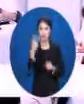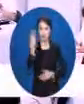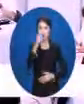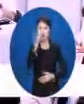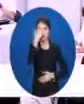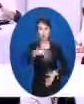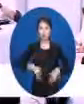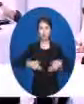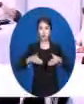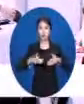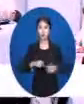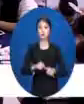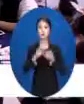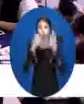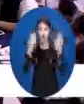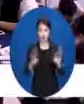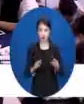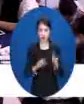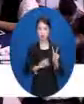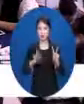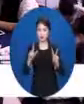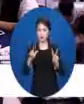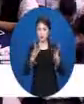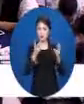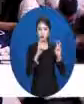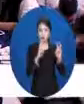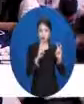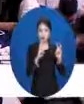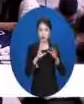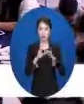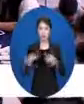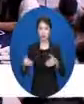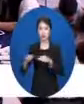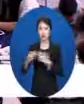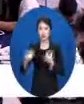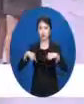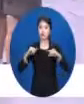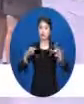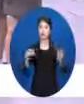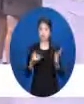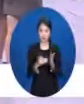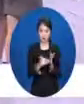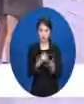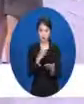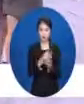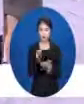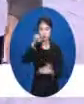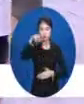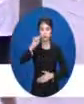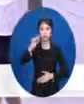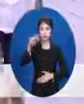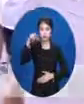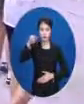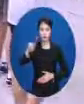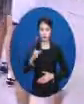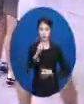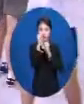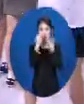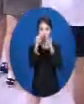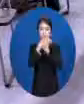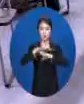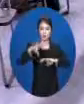박람회가 지난 2일 기업체, 일자리 관련 유관기관이 참가한 가운데 천안 유관순 체육관에서